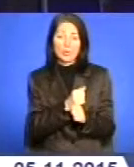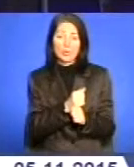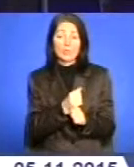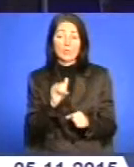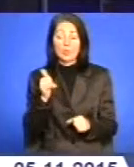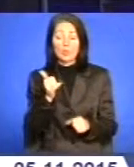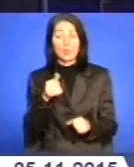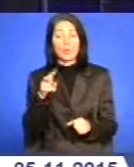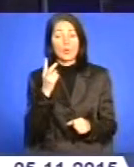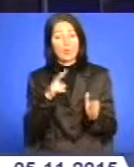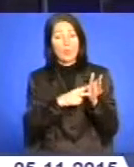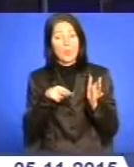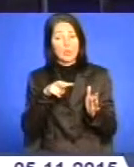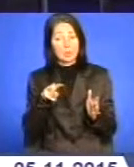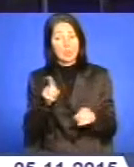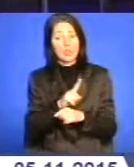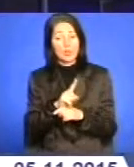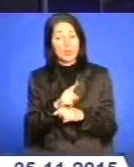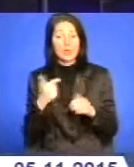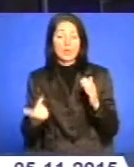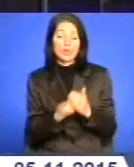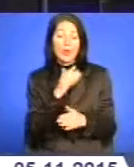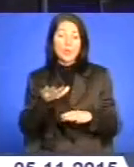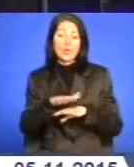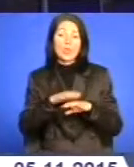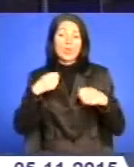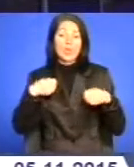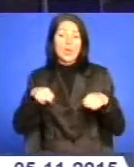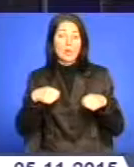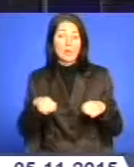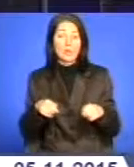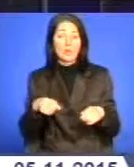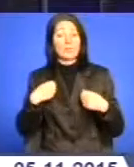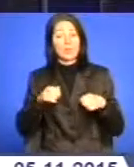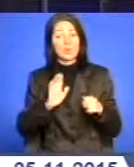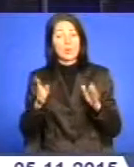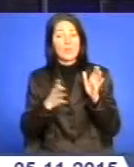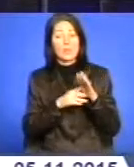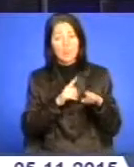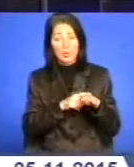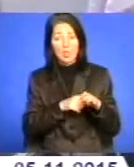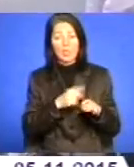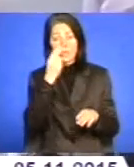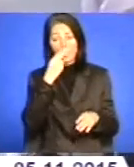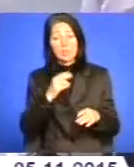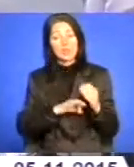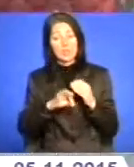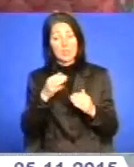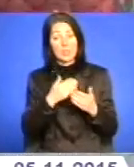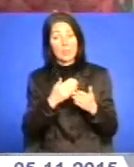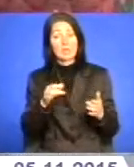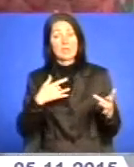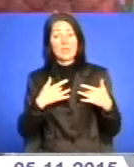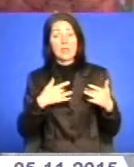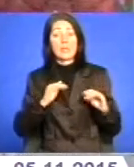У суботу, 7 листопада, у Тернополі знову пройдуть ярмарки. Торговиці розпочнуться о 9 годині традиційно на Східному, перед центральним стадіоном на